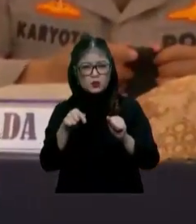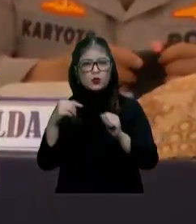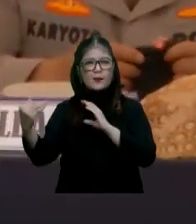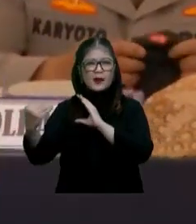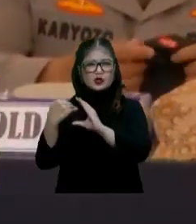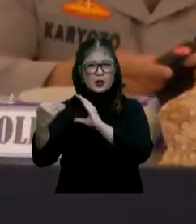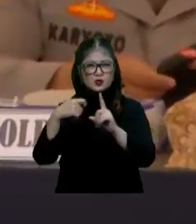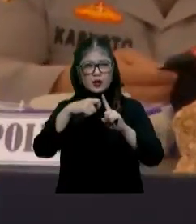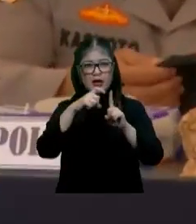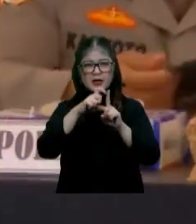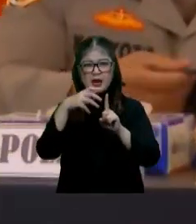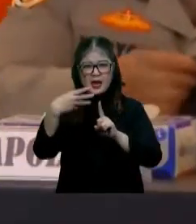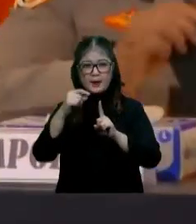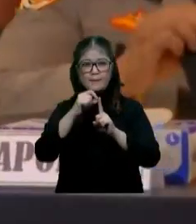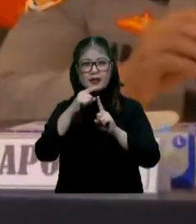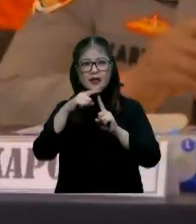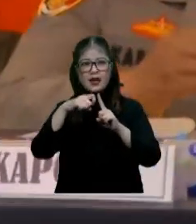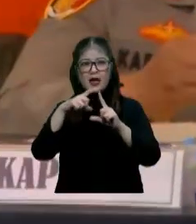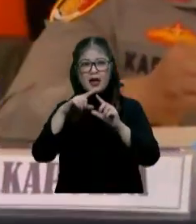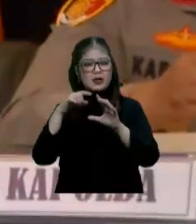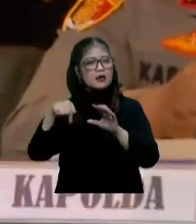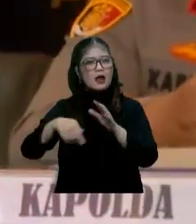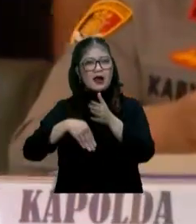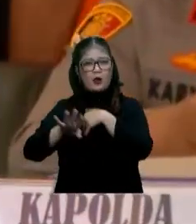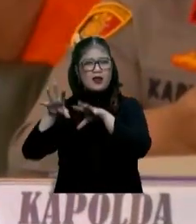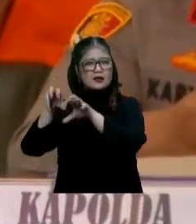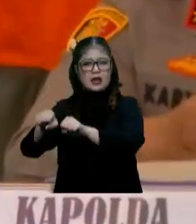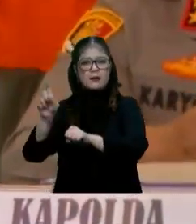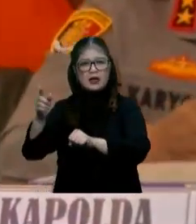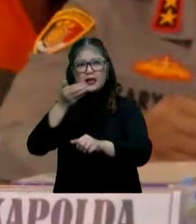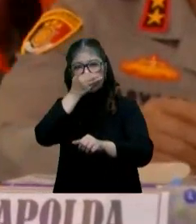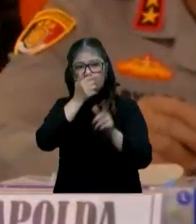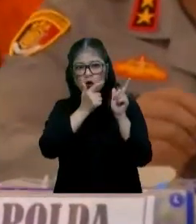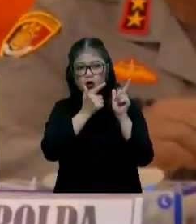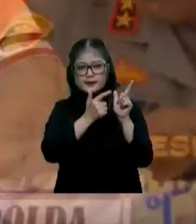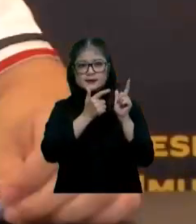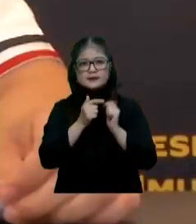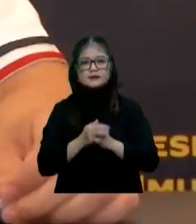karyawan PT KAI yang ditangkap di Bekasi atas dugaan terorisme